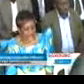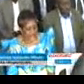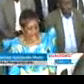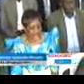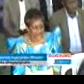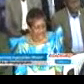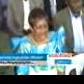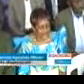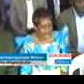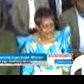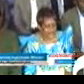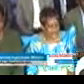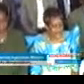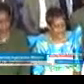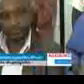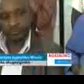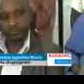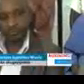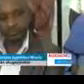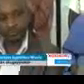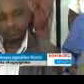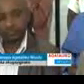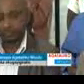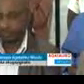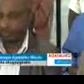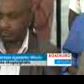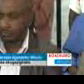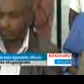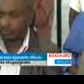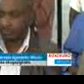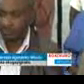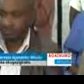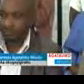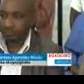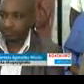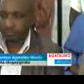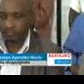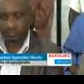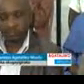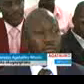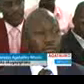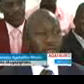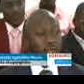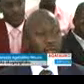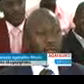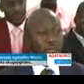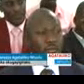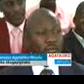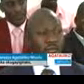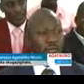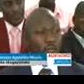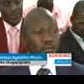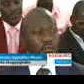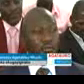bafune eky'okuyiga n'okulwanyisa obutamanya. Omusumba kaggwa bakuutidde okwenyigira mu mirimu egy'enjawulo n'okulwanyisa obwavu kuba